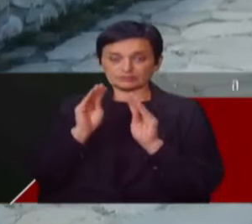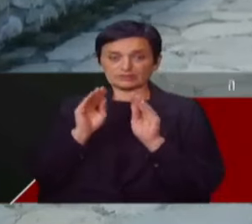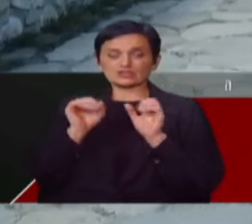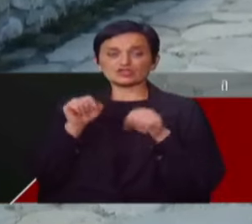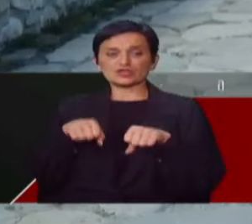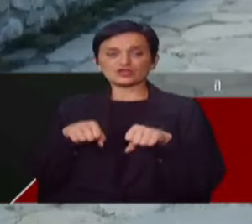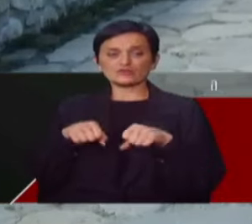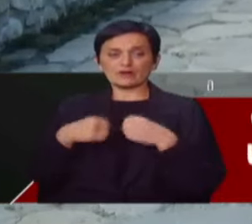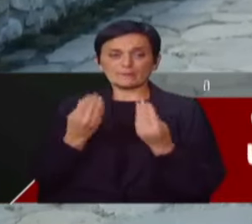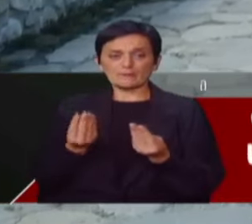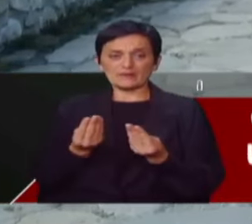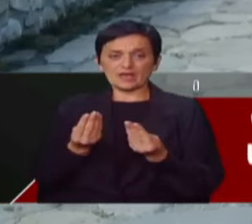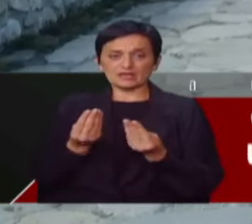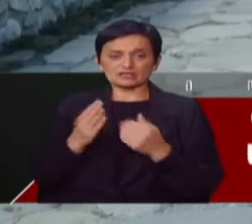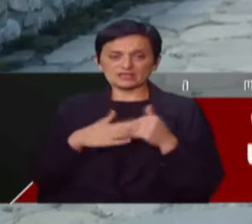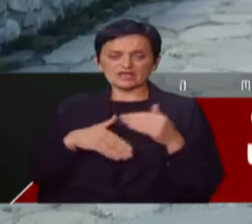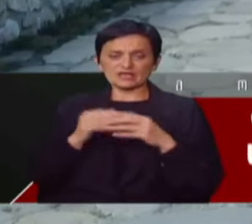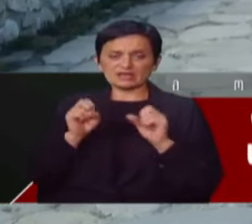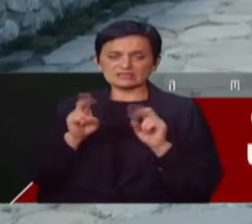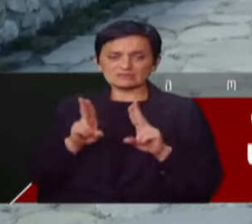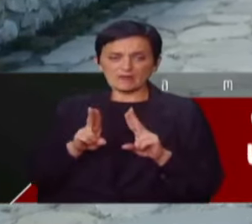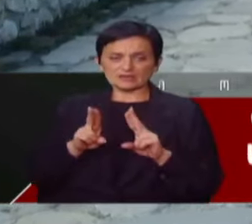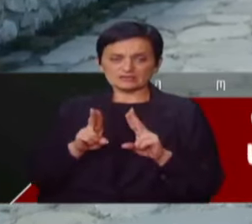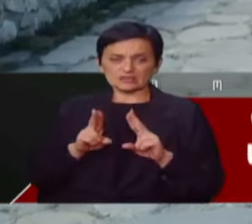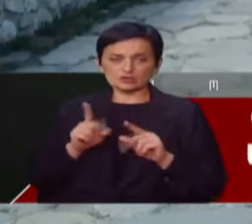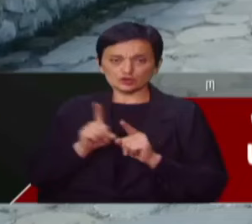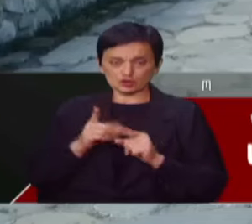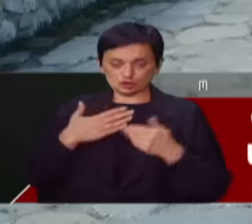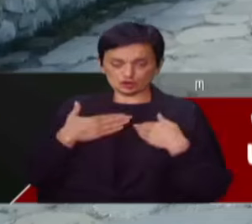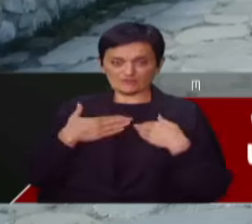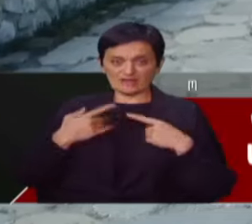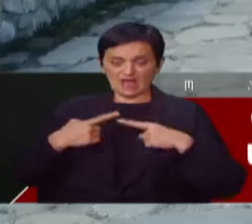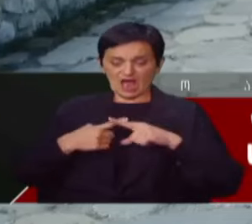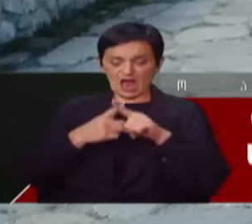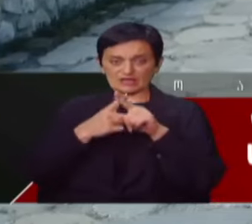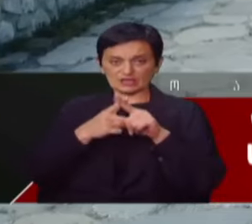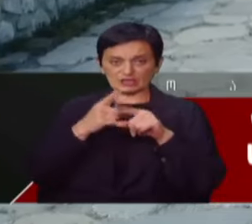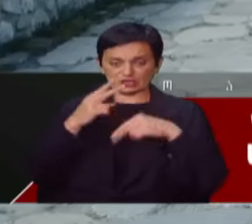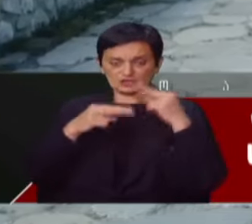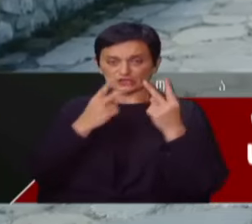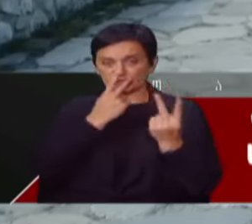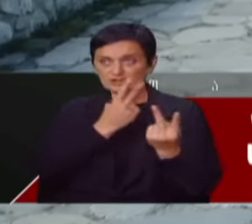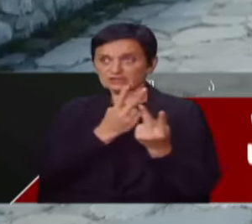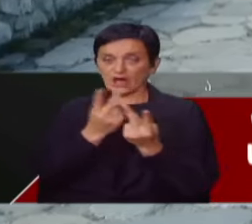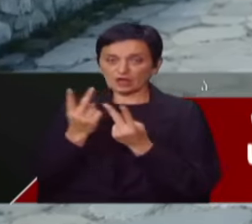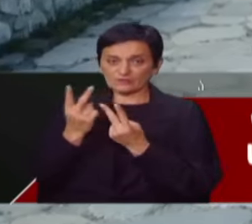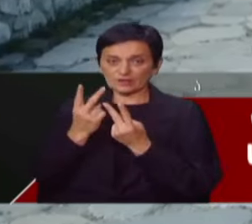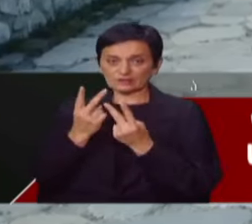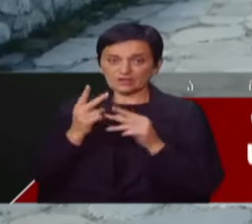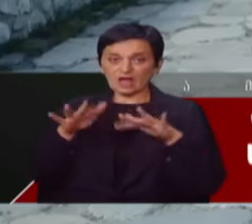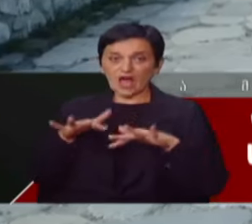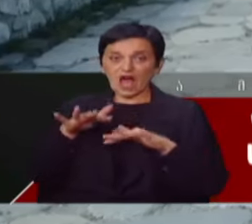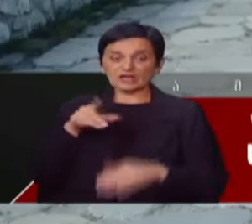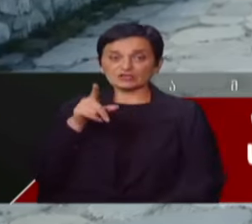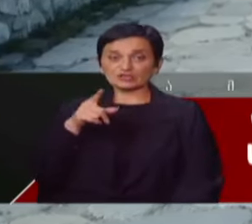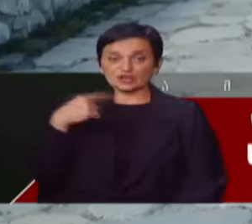საშუალება მიეცათ სპეციალისტებს და მათ შორის ჩვენს არქიტექტორებს, რომ დაგვეთვალიერებინა